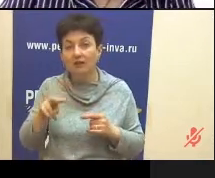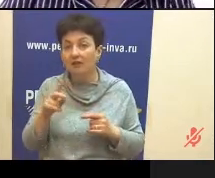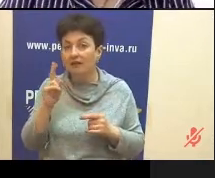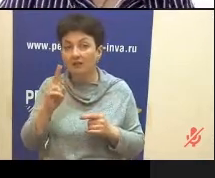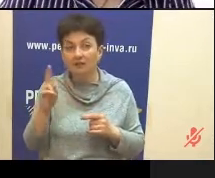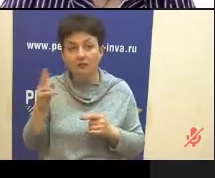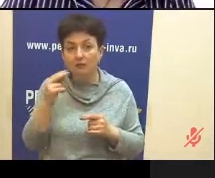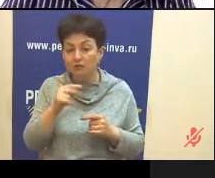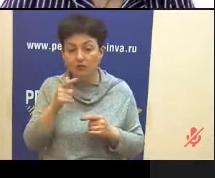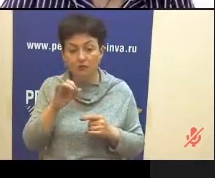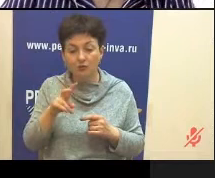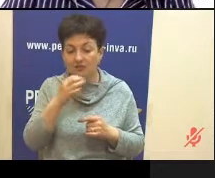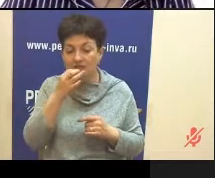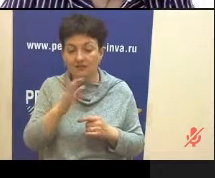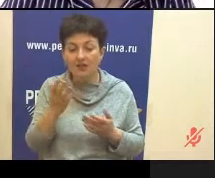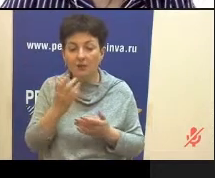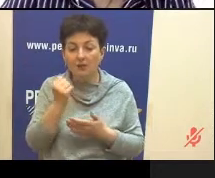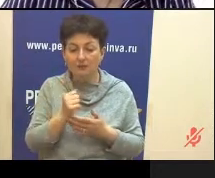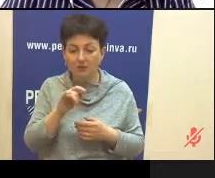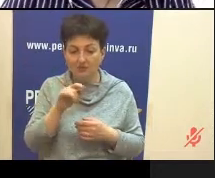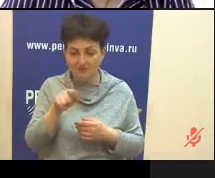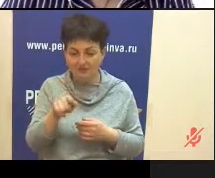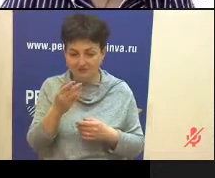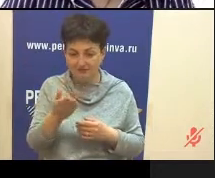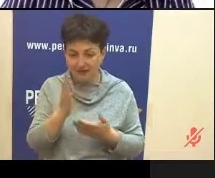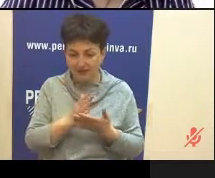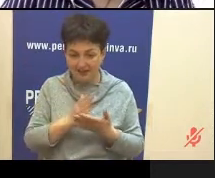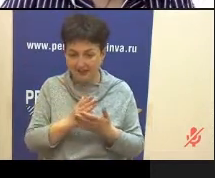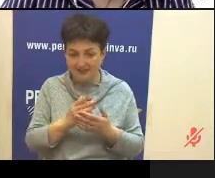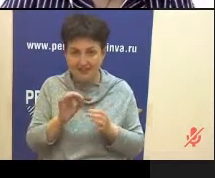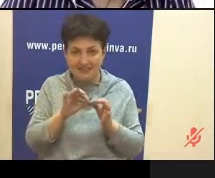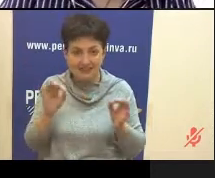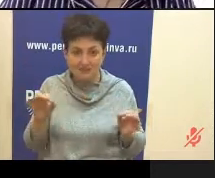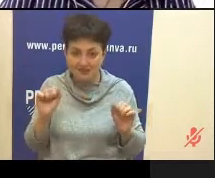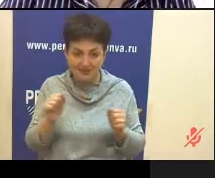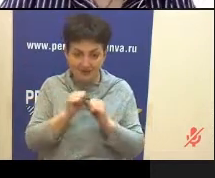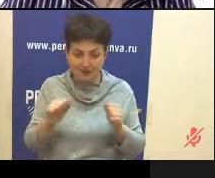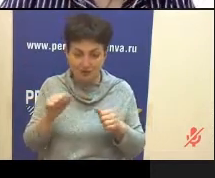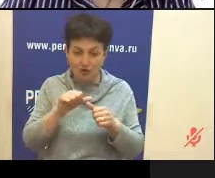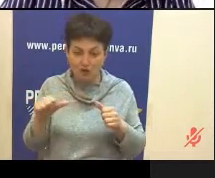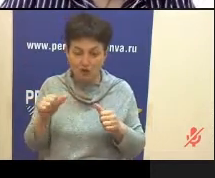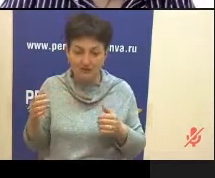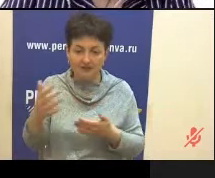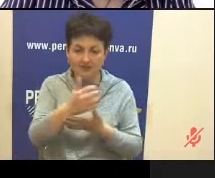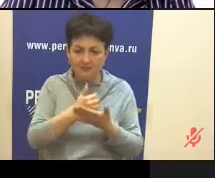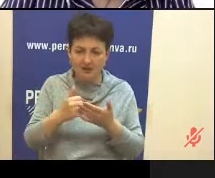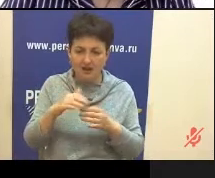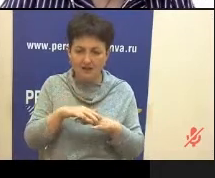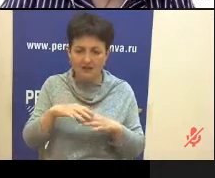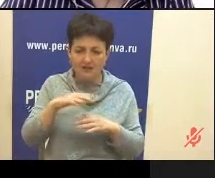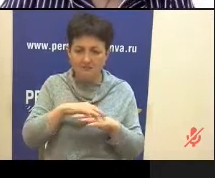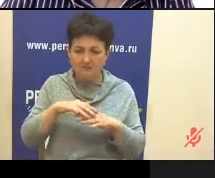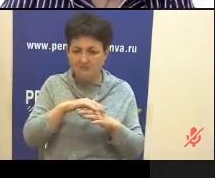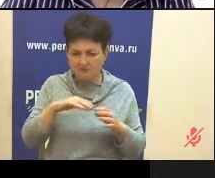репутация – это Google? Потому что никто лучше, чем Google, вам не скажет, какой репутацией вы обладаете. Измерить ее невозможно, кроме